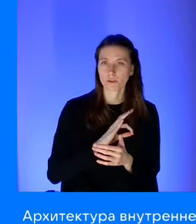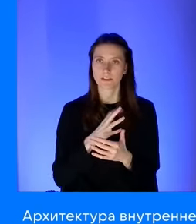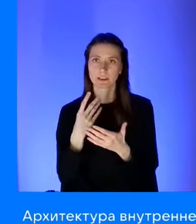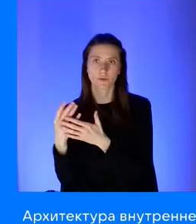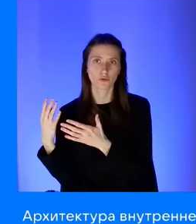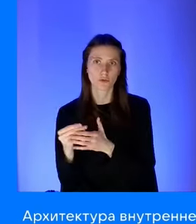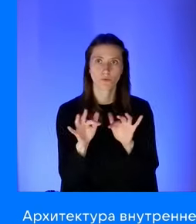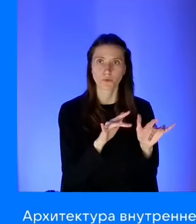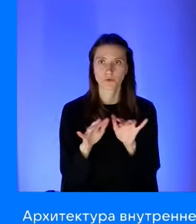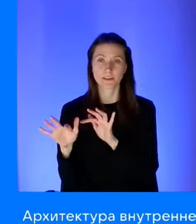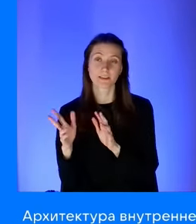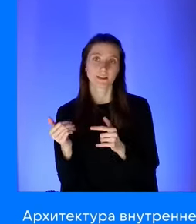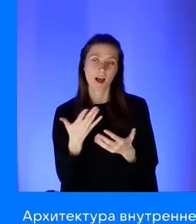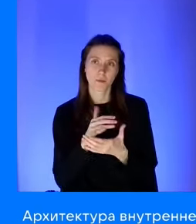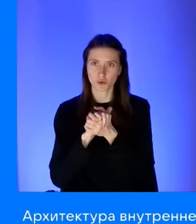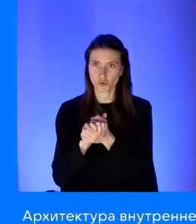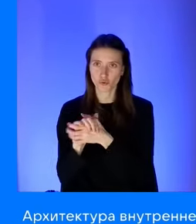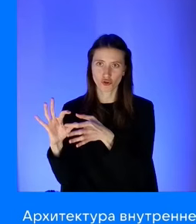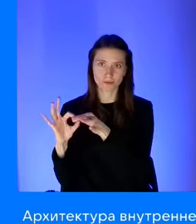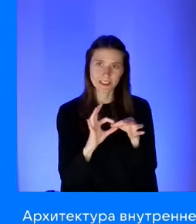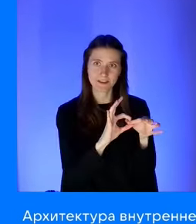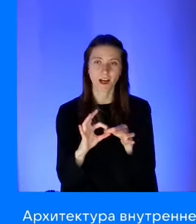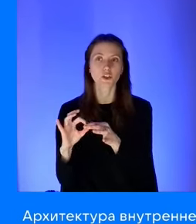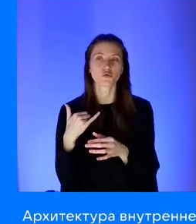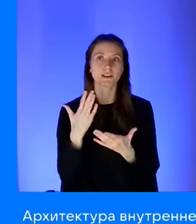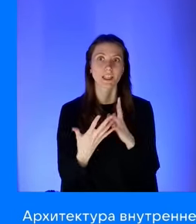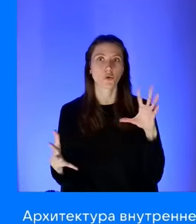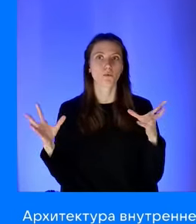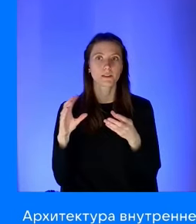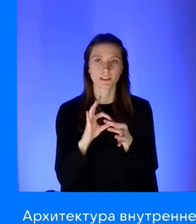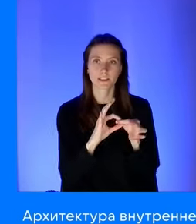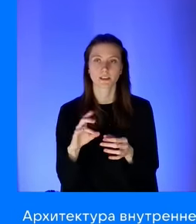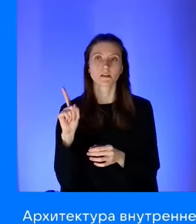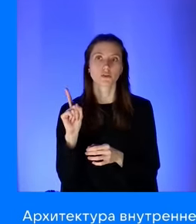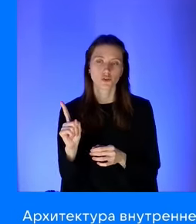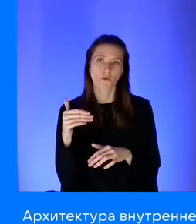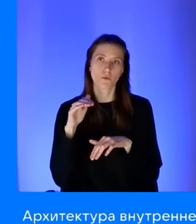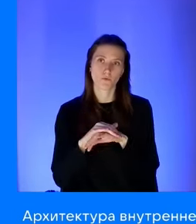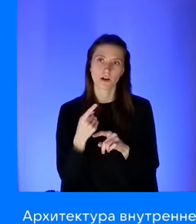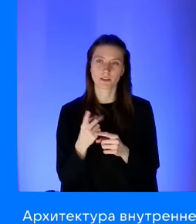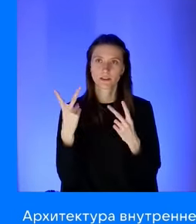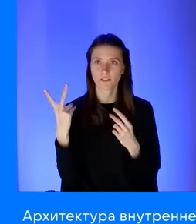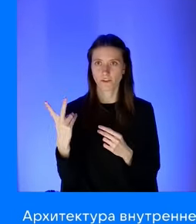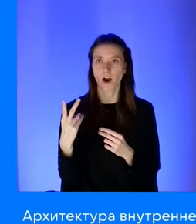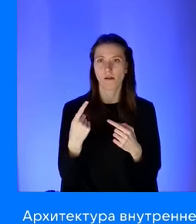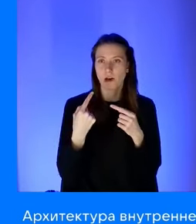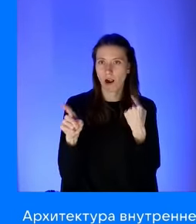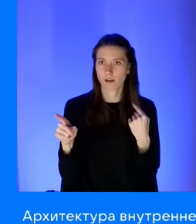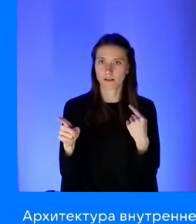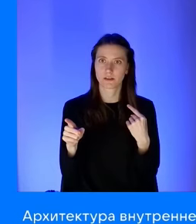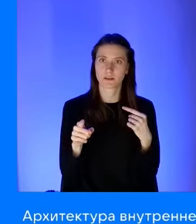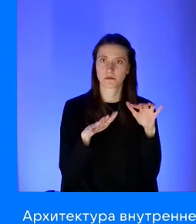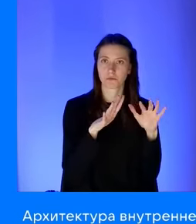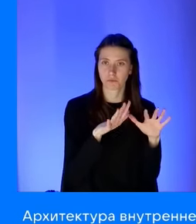естественно дружим и работаем вместе У нас есть какое-то объединение но по большому счёту это два разных продукта то есть